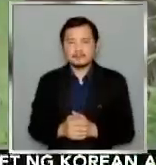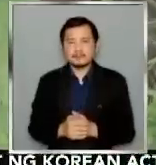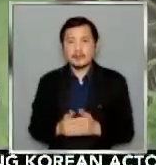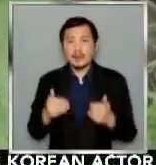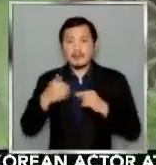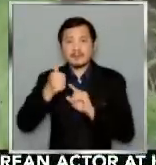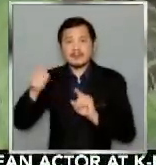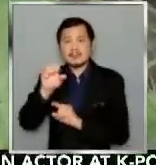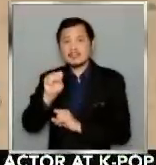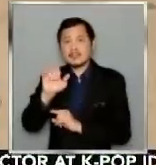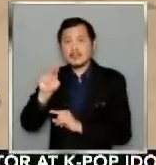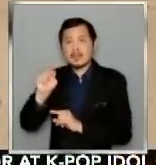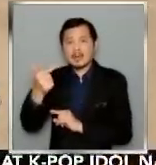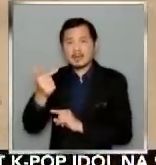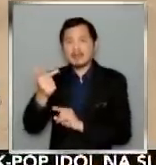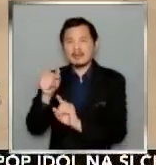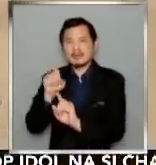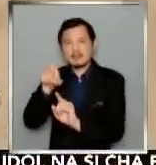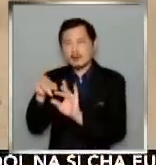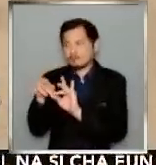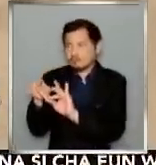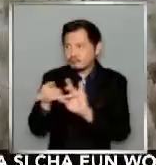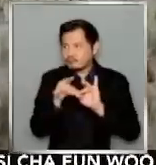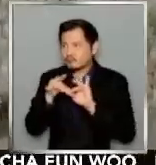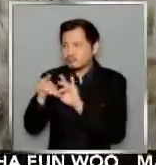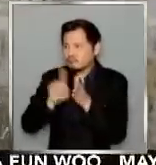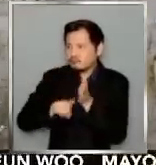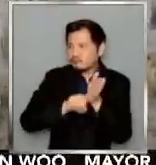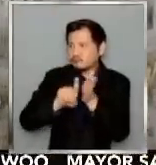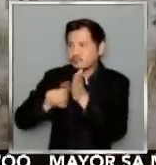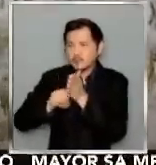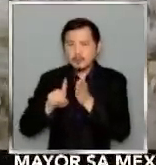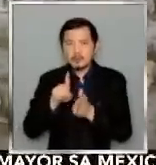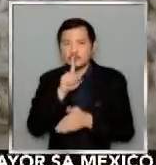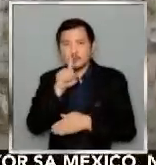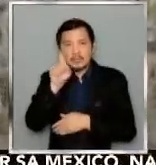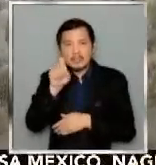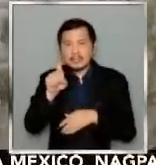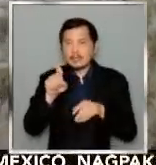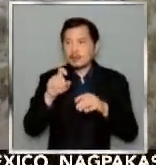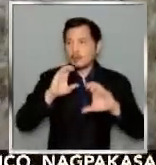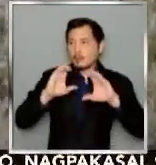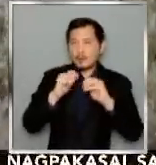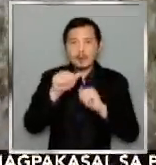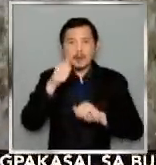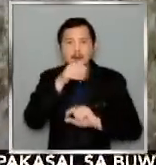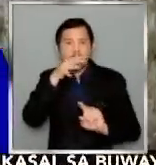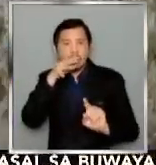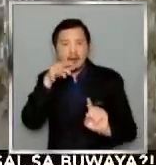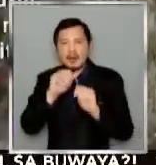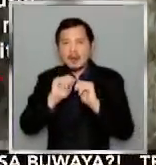daw ng coordination para malaman ng bawat lugar kung ano ang kailangan nilang itanim at maiwasan ang overproduction ng ibang